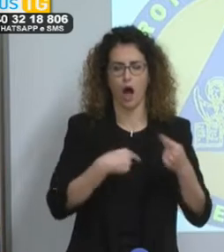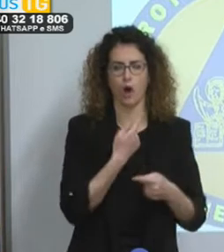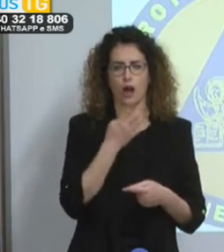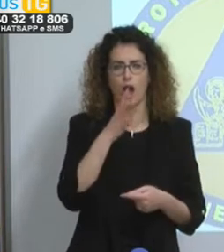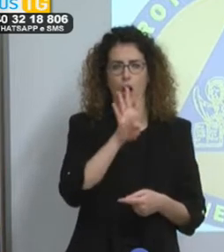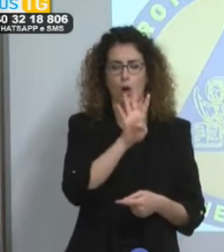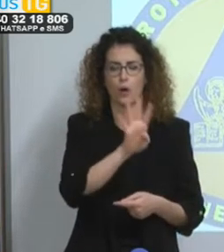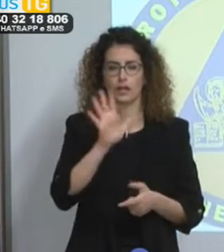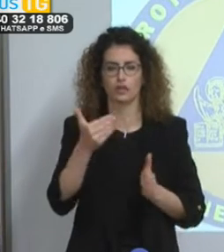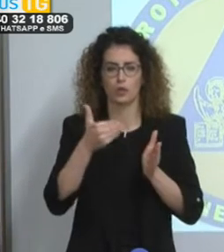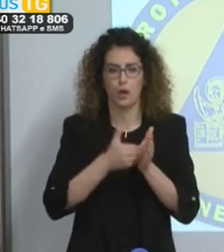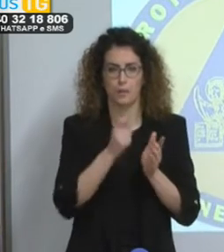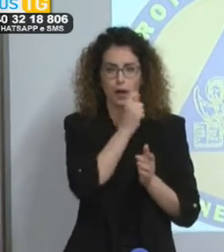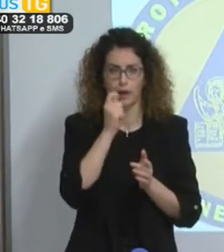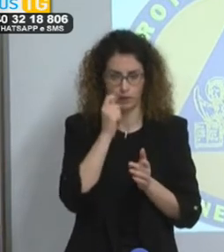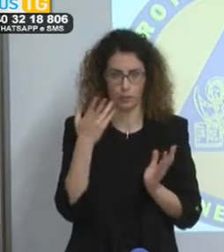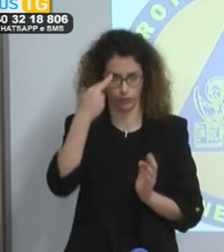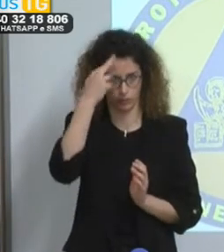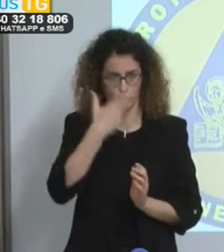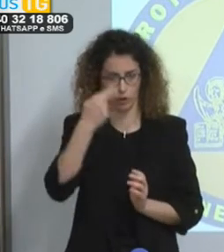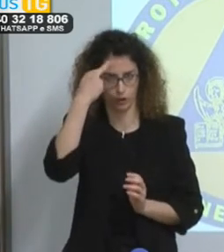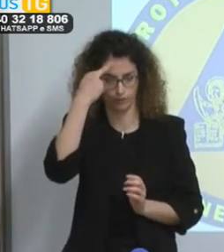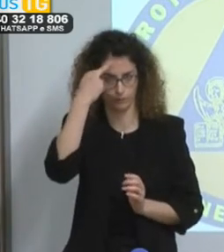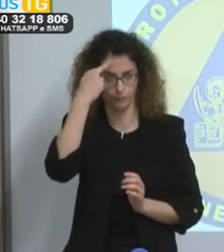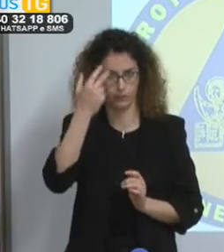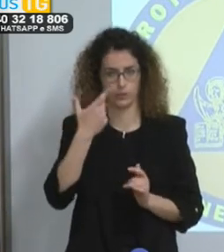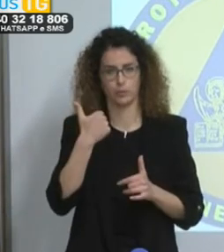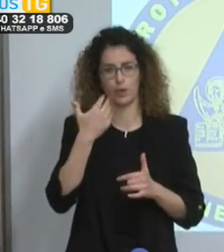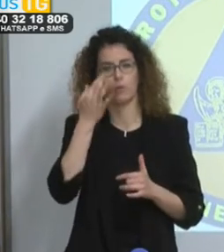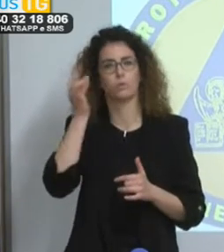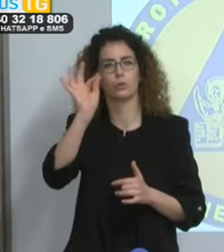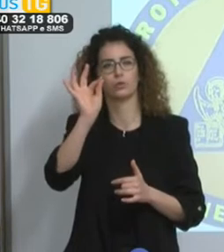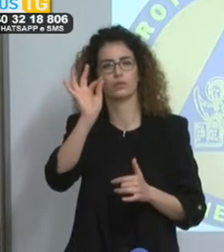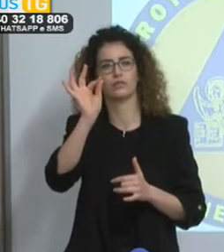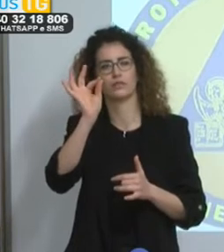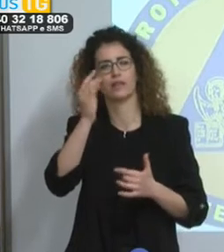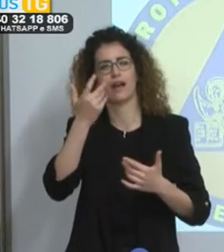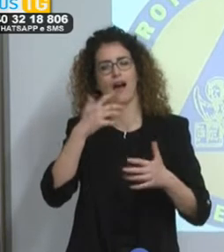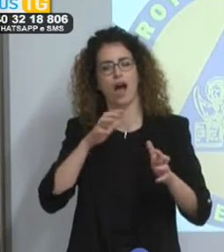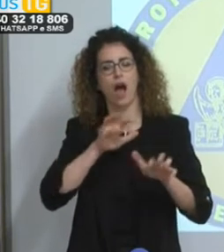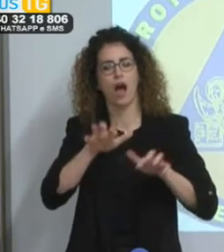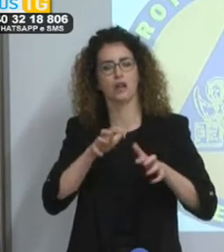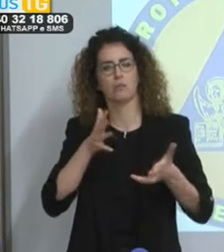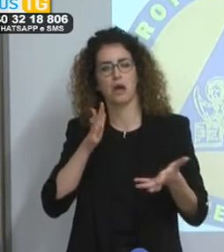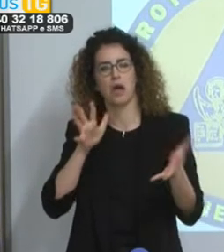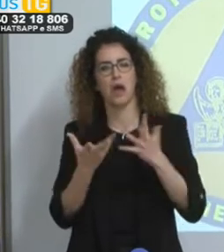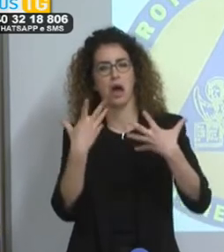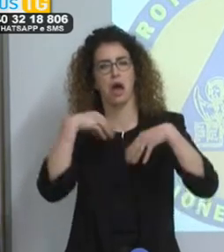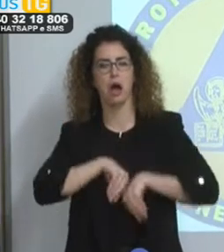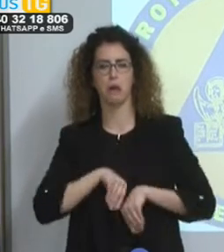tamponi, che vorrei ricordarvi, sempre per l'ottica dell'adattamento animale, non è una roba normale fare 45.000 tamponi al